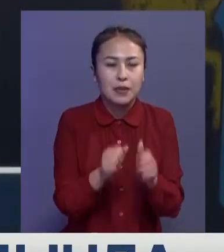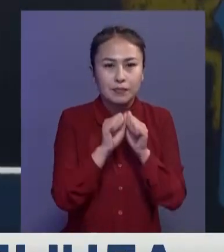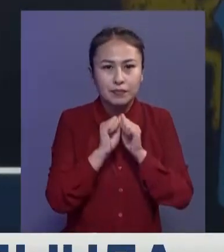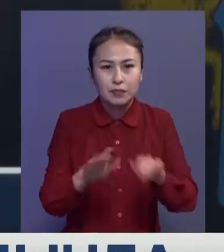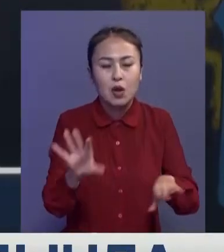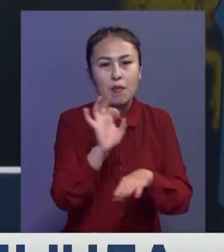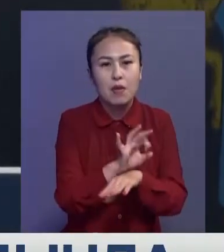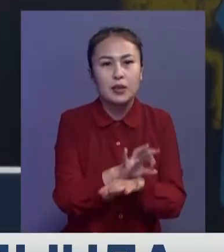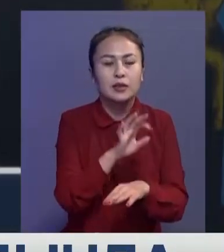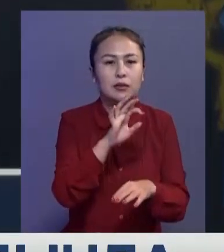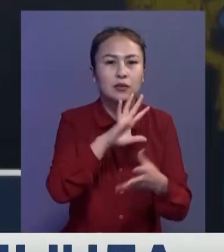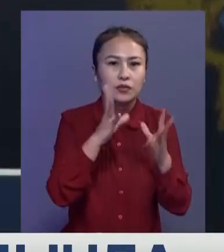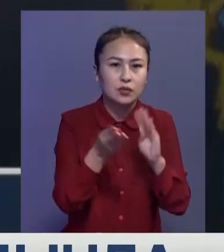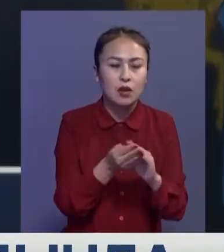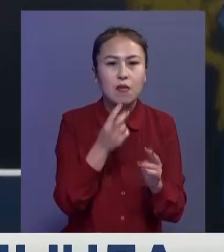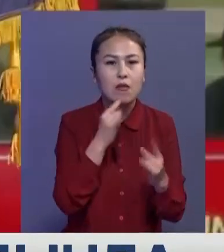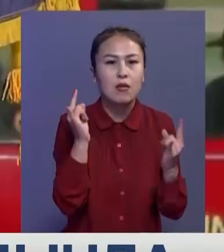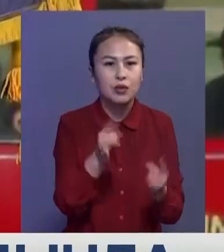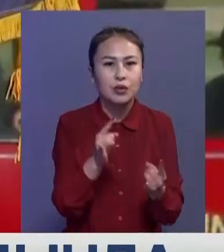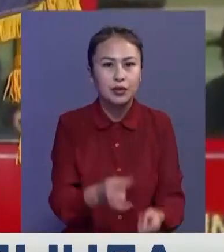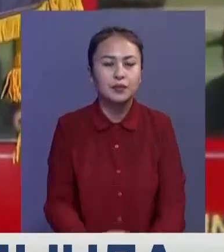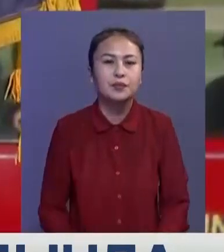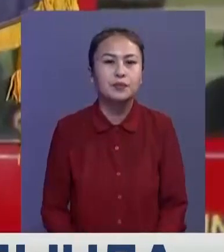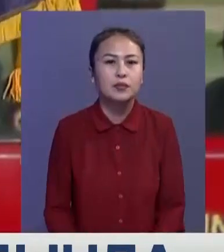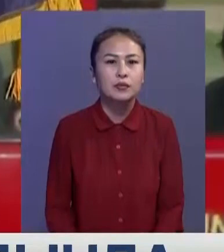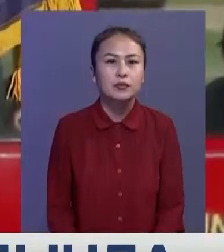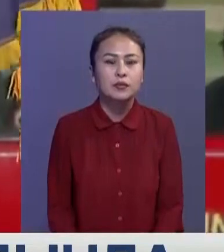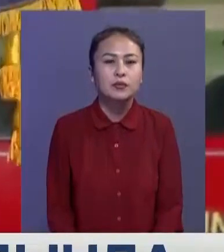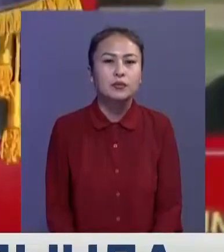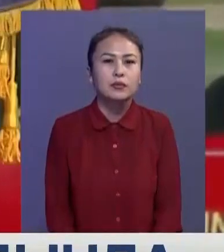ақша жасап отырды. Бұл күлкілі.